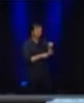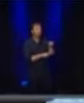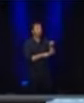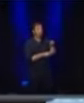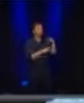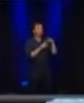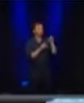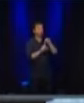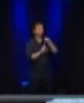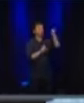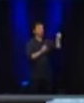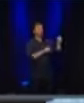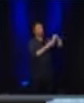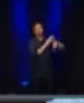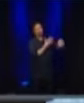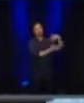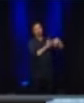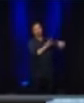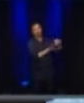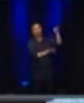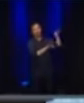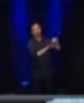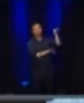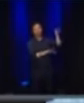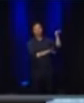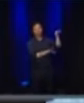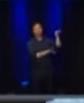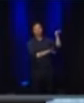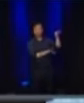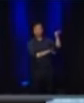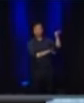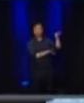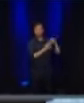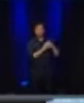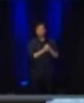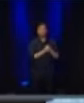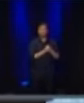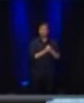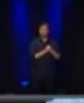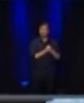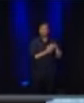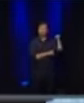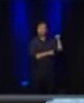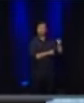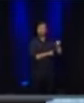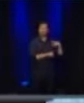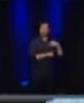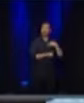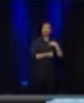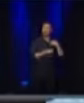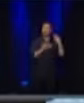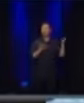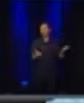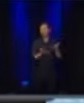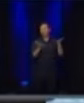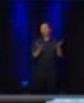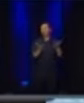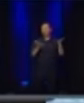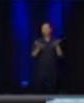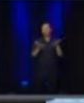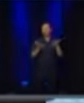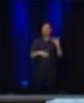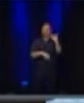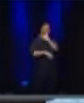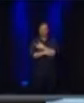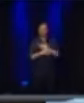prochaines semaines, on va revenir à une recommandation au premier ministre, mais je pense que c'est un élément supplémentaire pour réussir la vaccination. M.